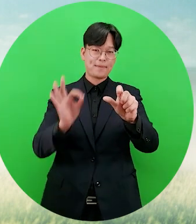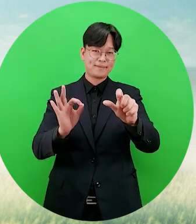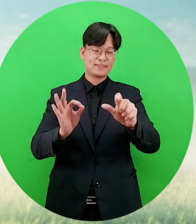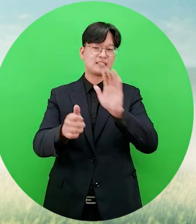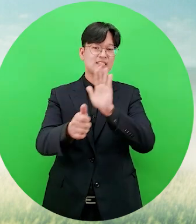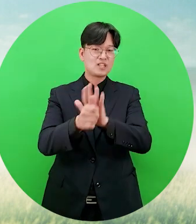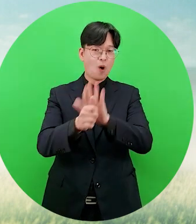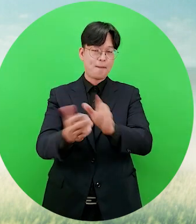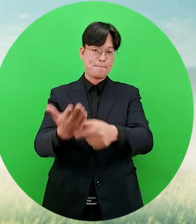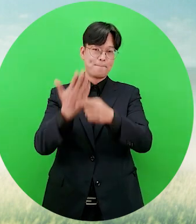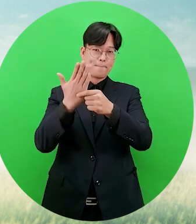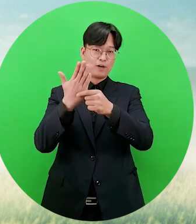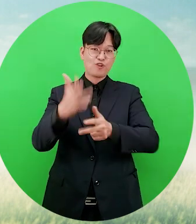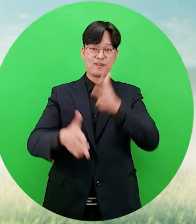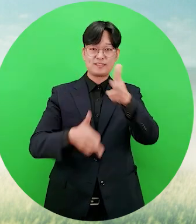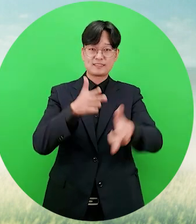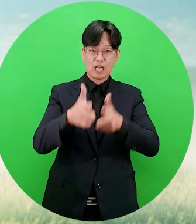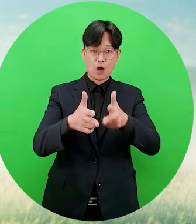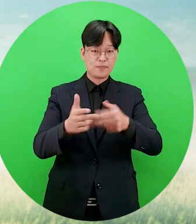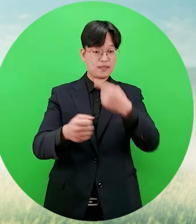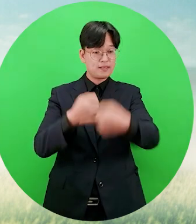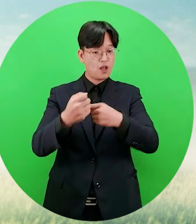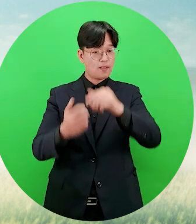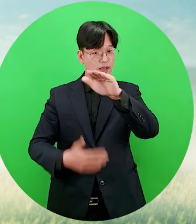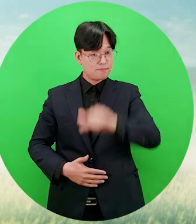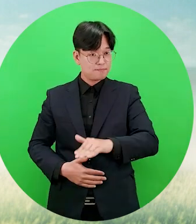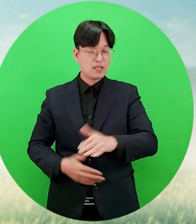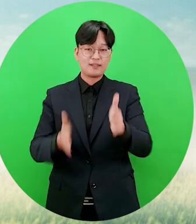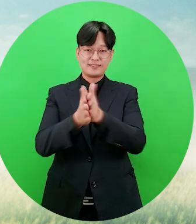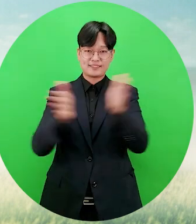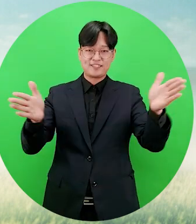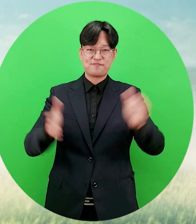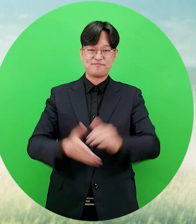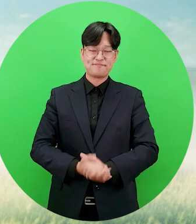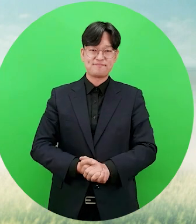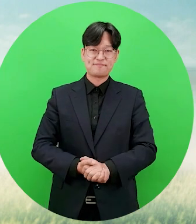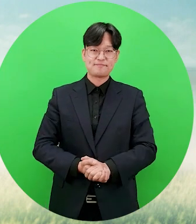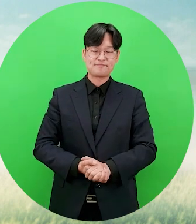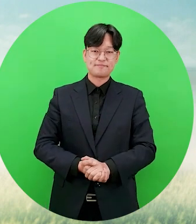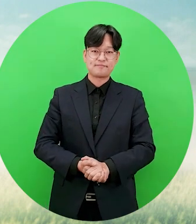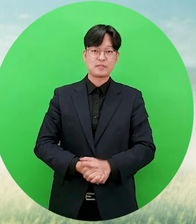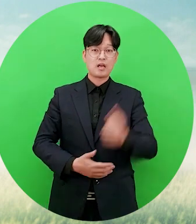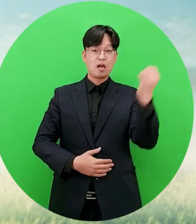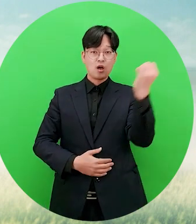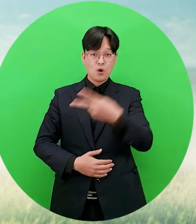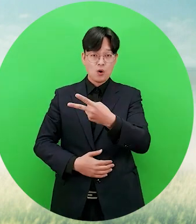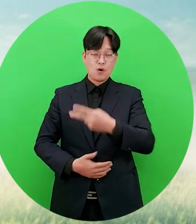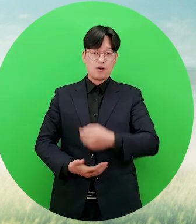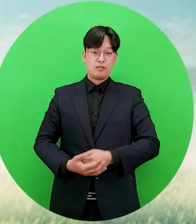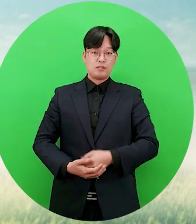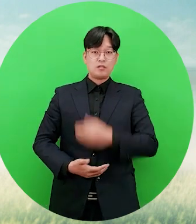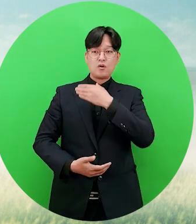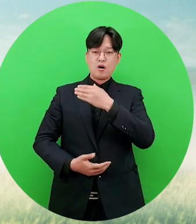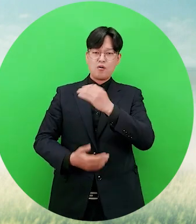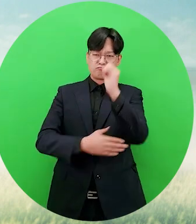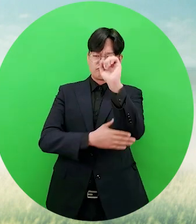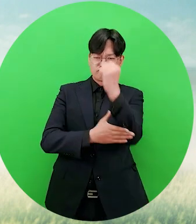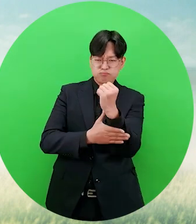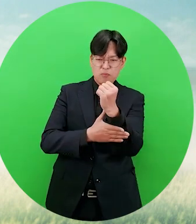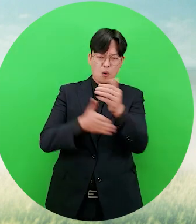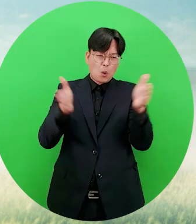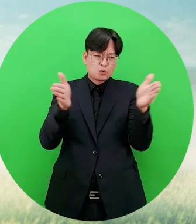택시 바우처 지원 사업도 하반기부터 추진할 계획입니다. 또한 노후화와 공간